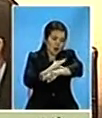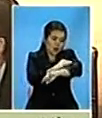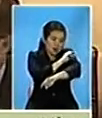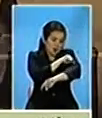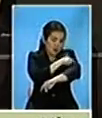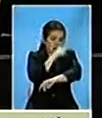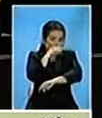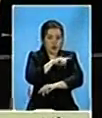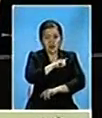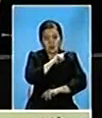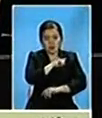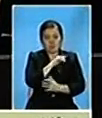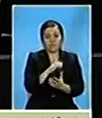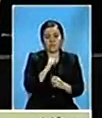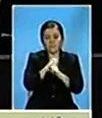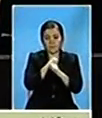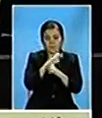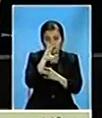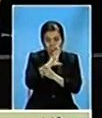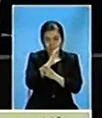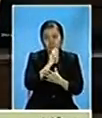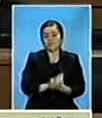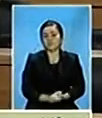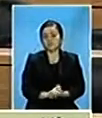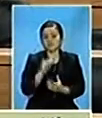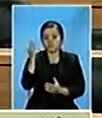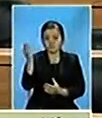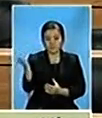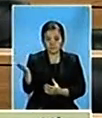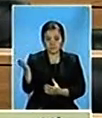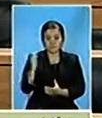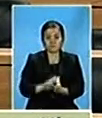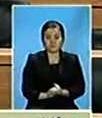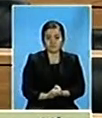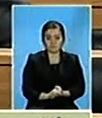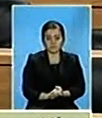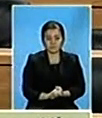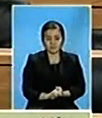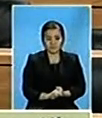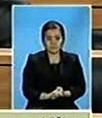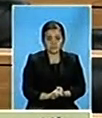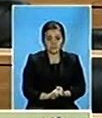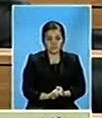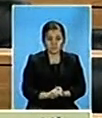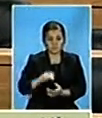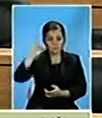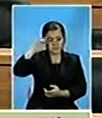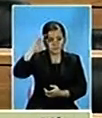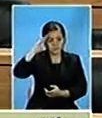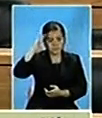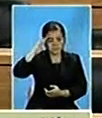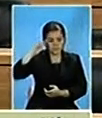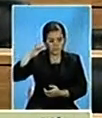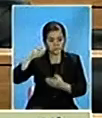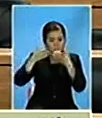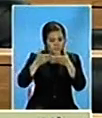ครับท่านสุรศักดิ์ครับเชิญนะ ครับกราบเรียนท่านประธานผู้ที่สภาที่เคารพกับผมพลเอกสุรศักดิ์เสรุนสมาชิกผู้ที่สภาขอเชิญครับท่านประธานเมื่อกี้ผมได้ยินไม่ชัดนะฮ